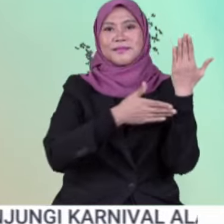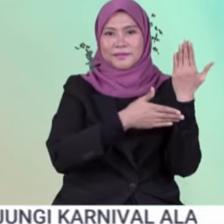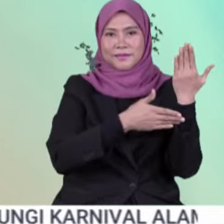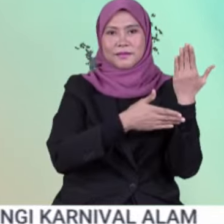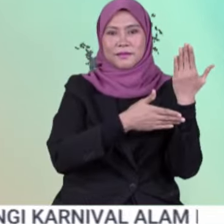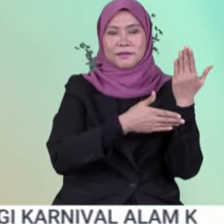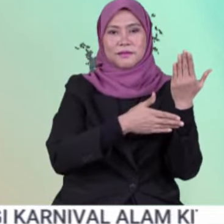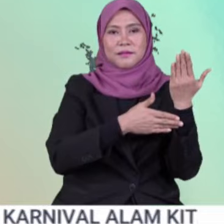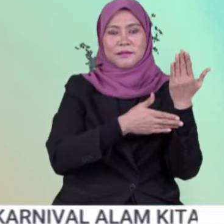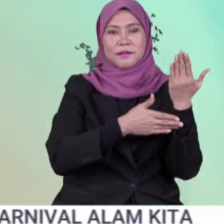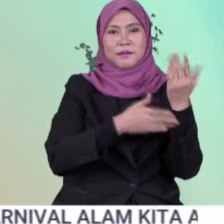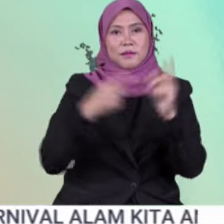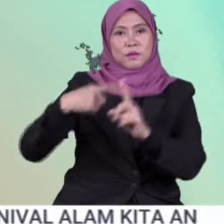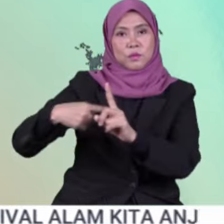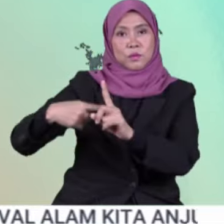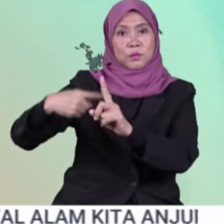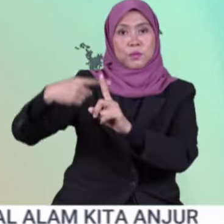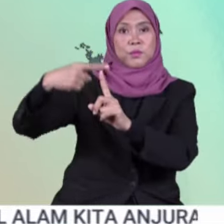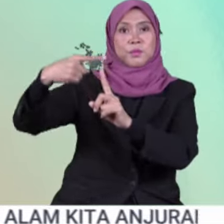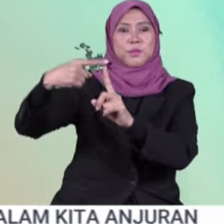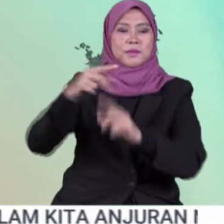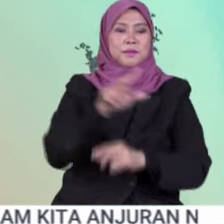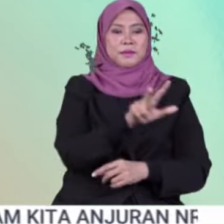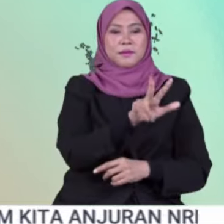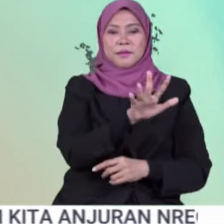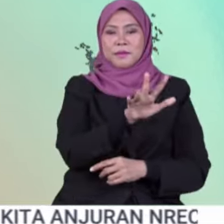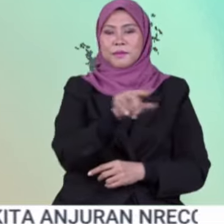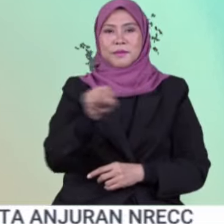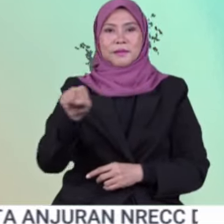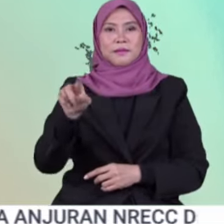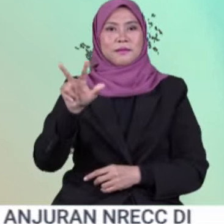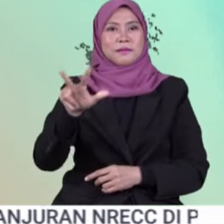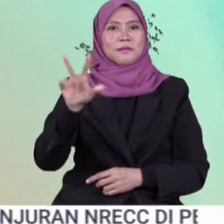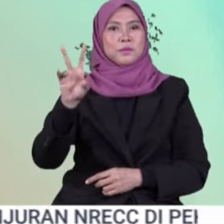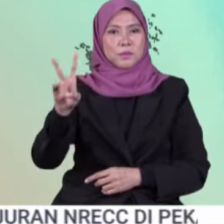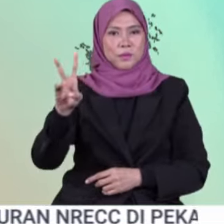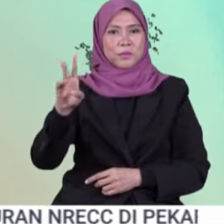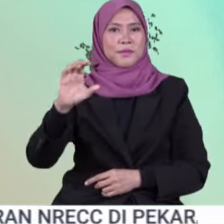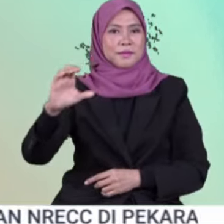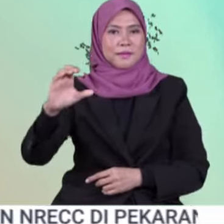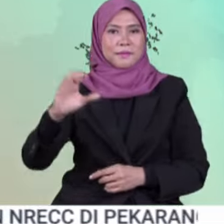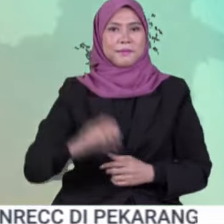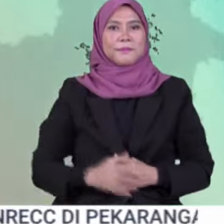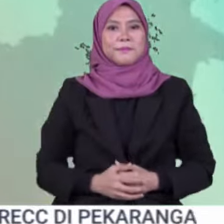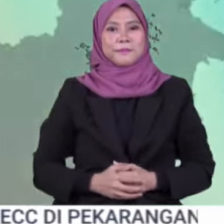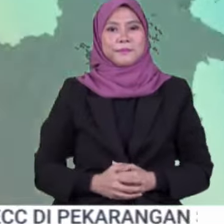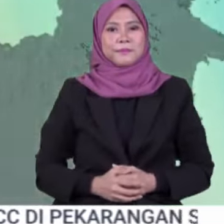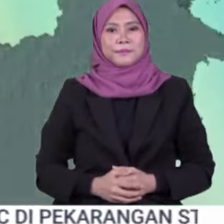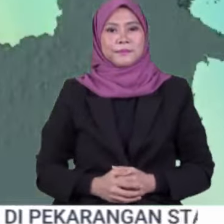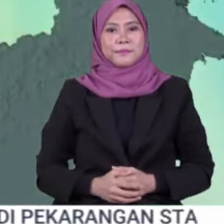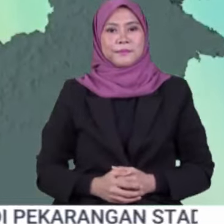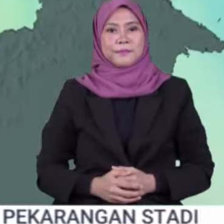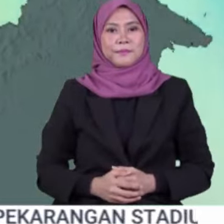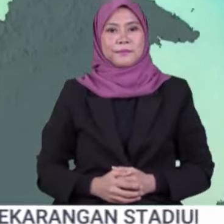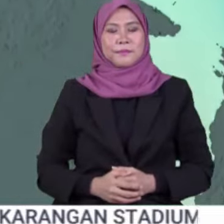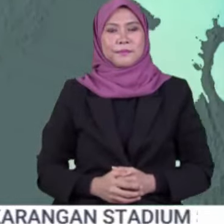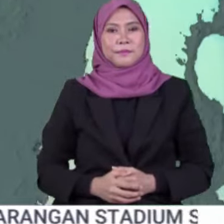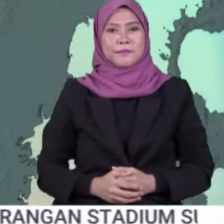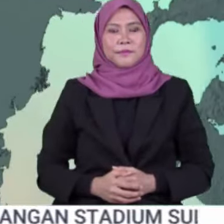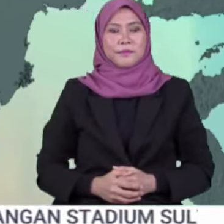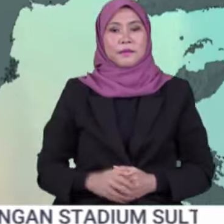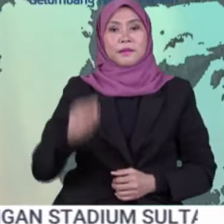mencatatkan bacaan suhu maksimum sekitar 35 hingga 37 darjah Celsius. Manakala di